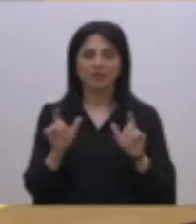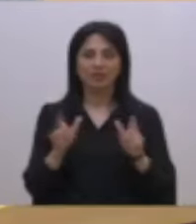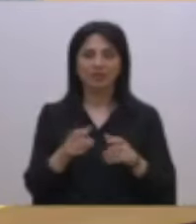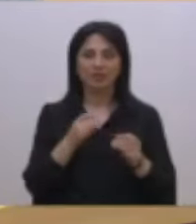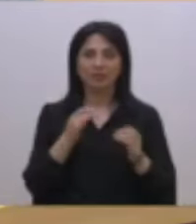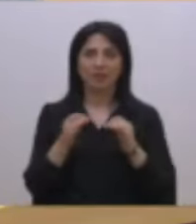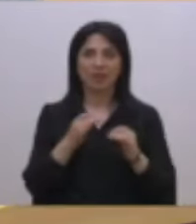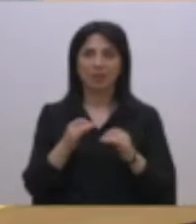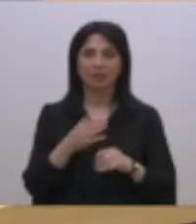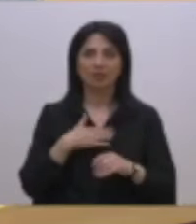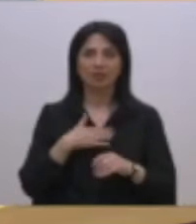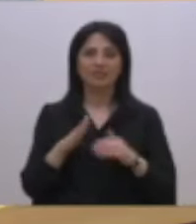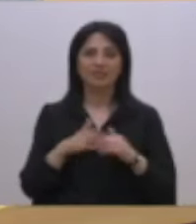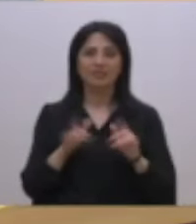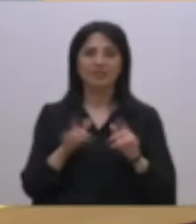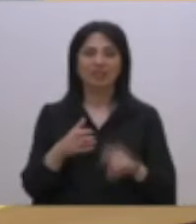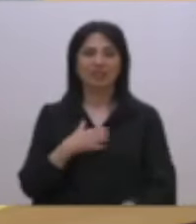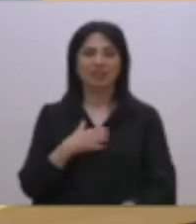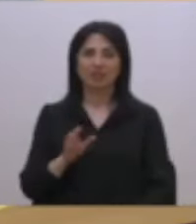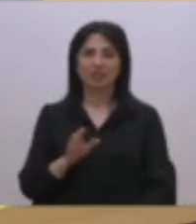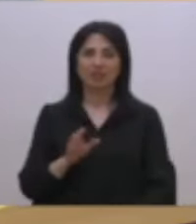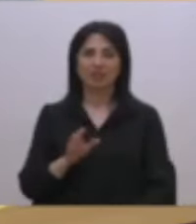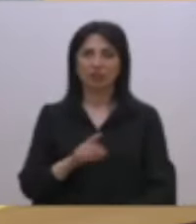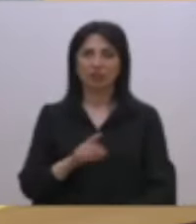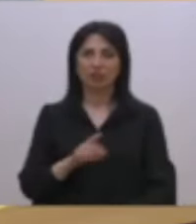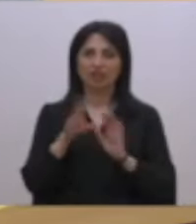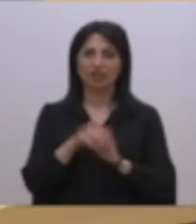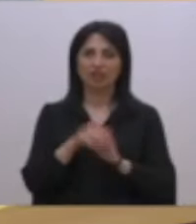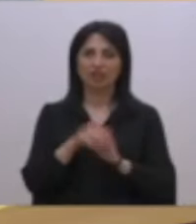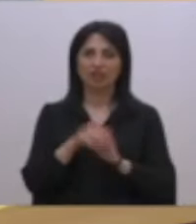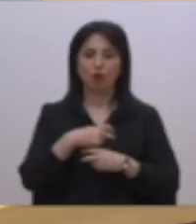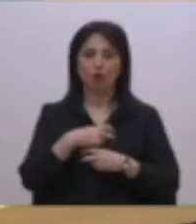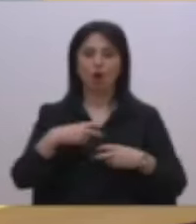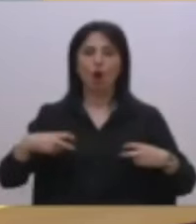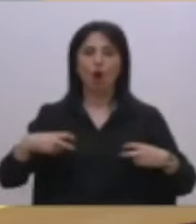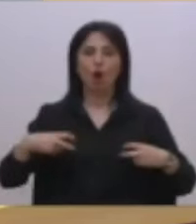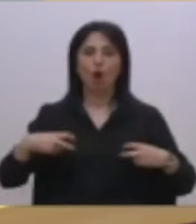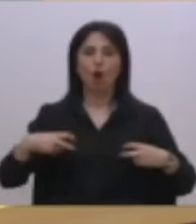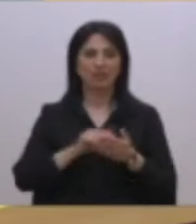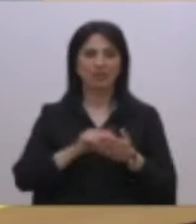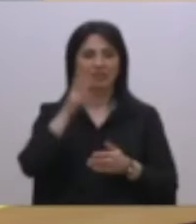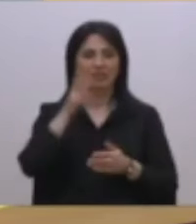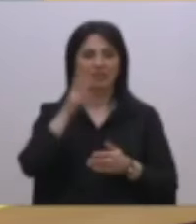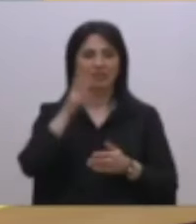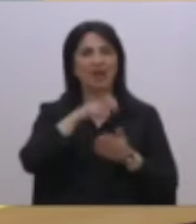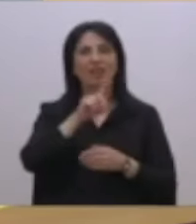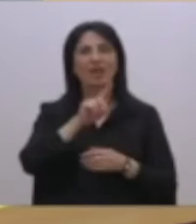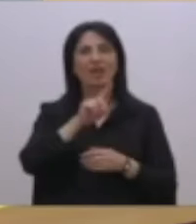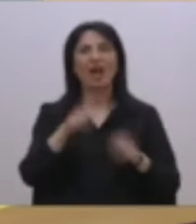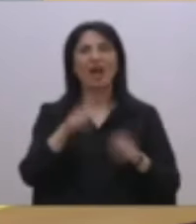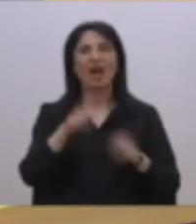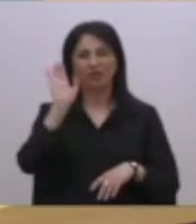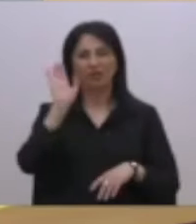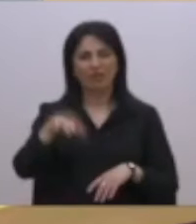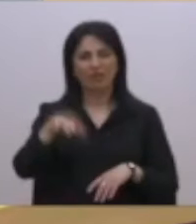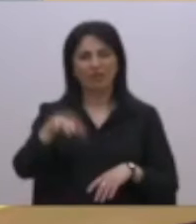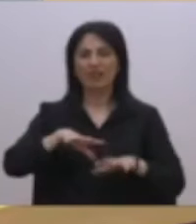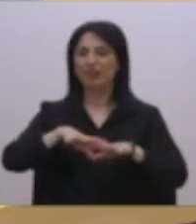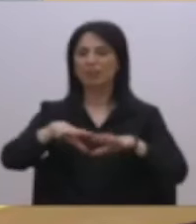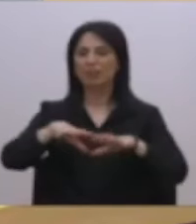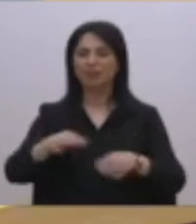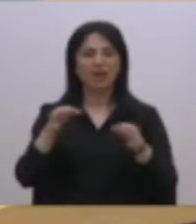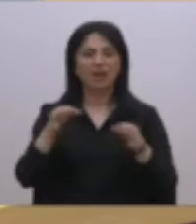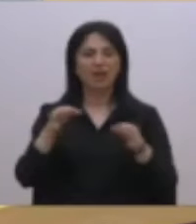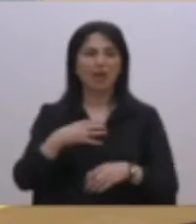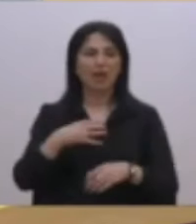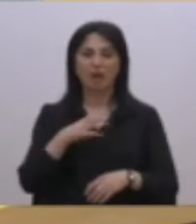რო ლაპარაკობთ, რომ ჩვენ სანქციების არ გვეშინიაო. სხვათა შორის ორჯონიკიძეც ესე წერდა სტალინს, რომ რა მოხდა, დავიპყრობთ თბილისს და მერე არაფრის